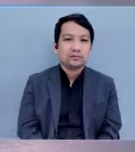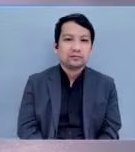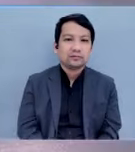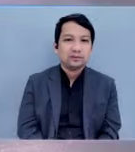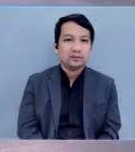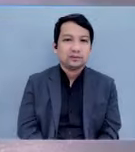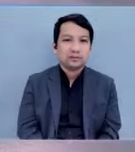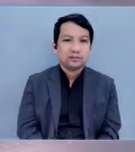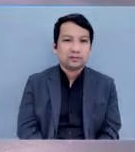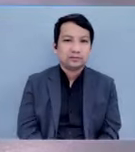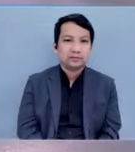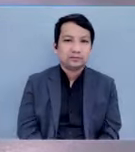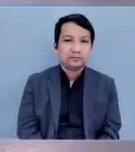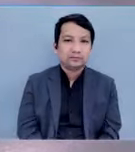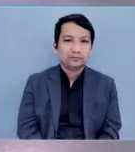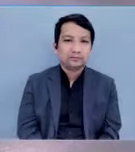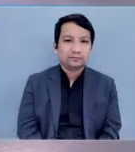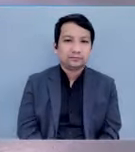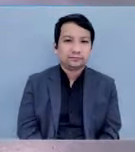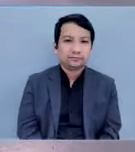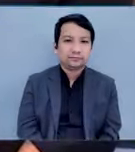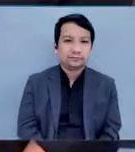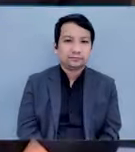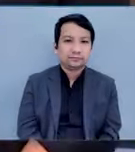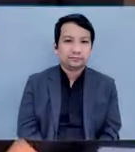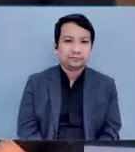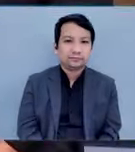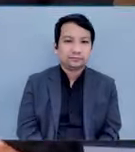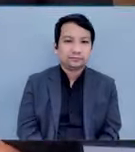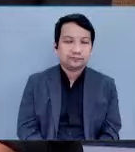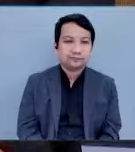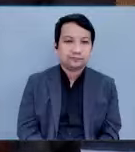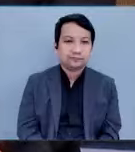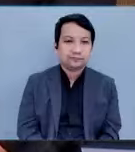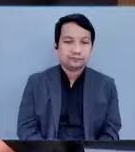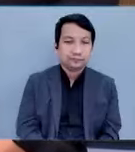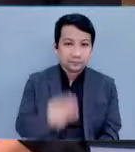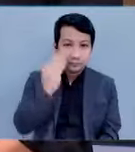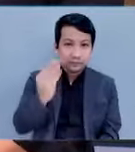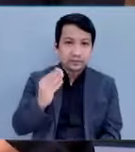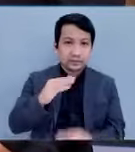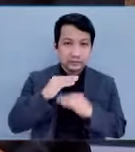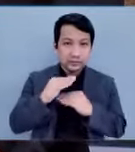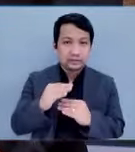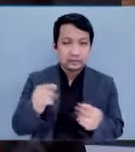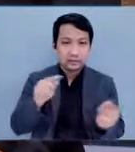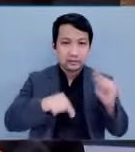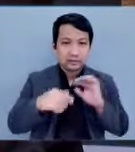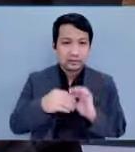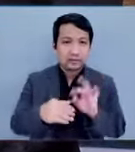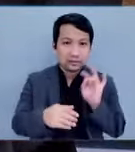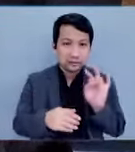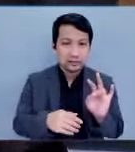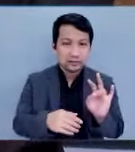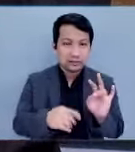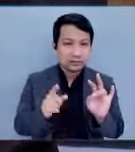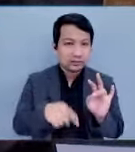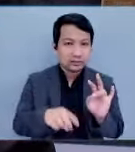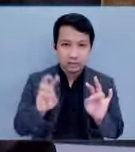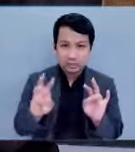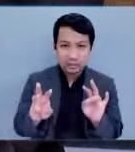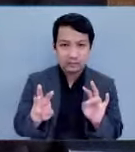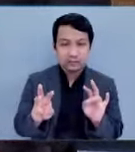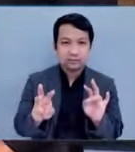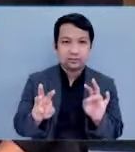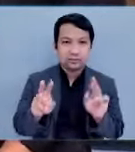paano nyo ba kinoconceptualize yung inyong mga performances? Saka, eto ba, limited kayo dyan sa 7 or 6 na tao? O mas marami pa